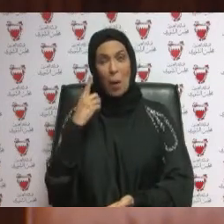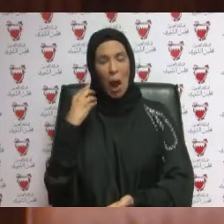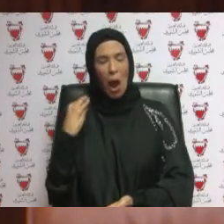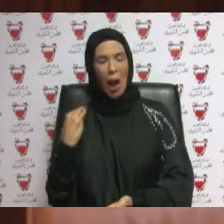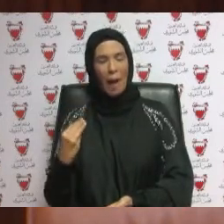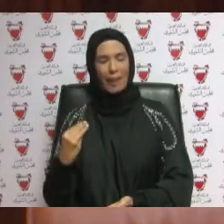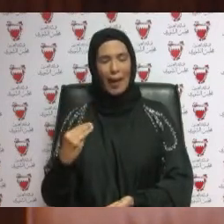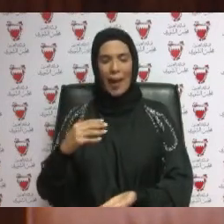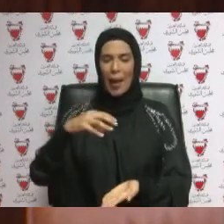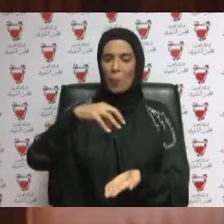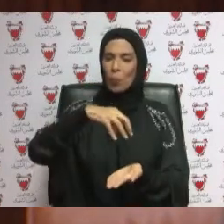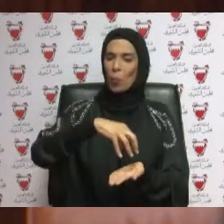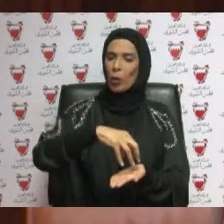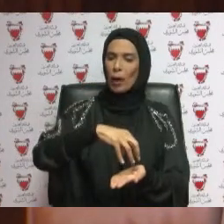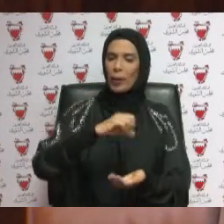المنطقة،